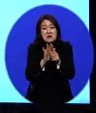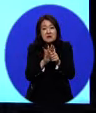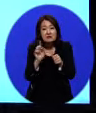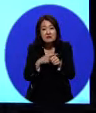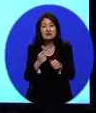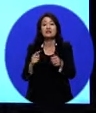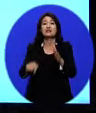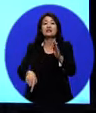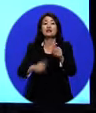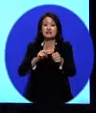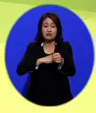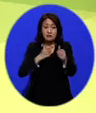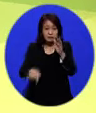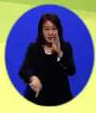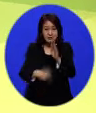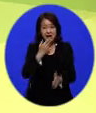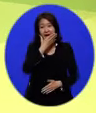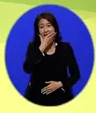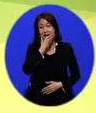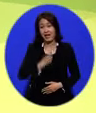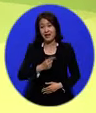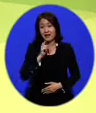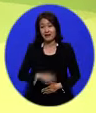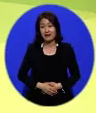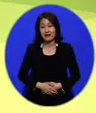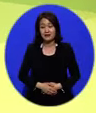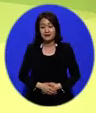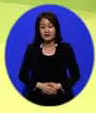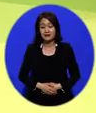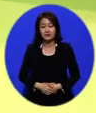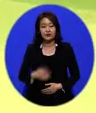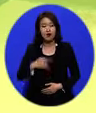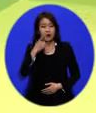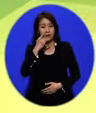동안 행복하다. 네. 저는 우리 어머님들이